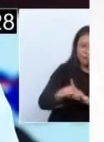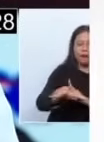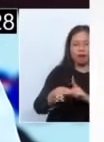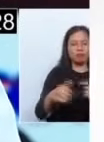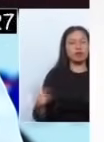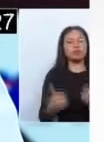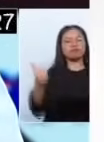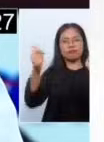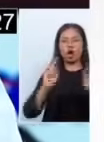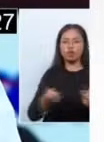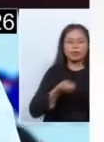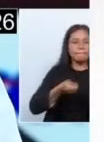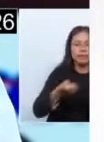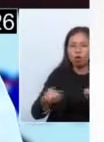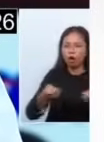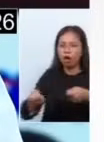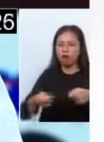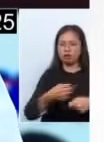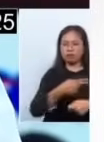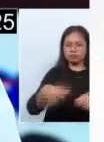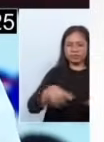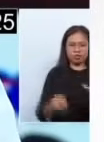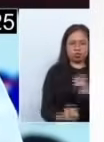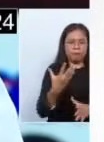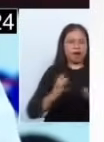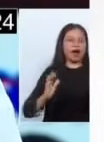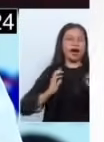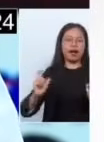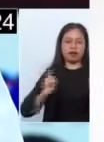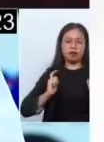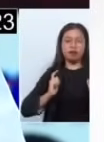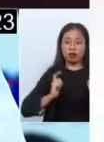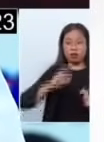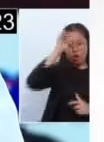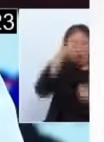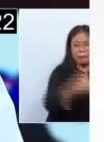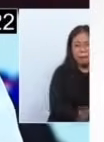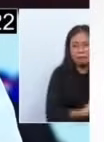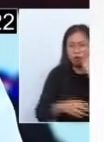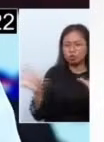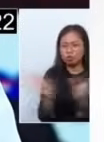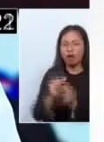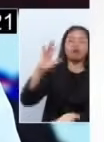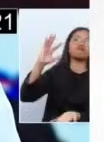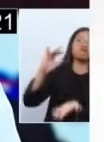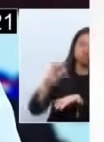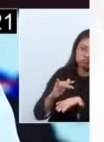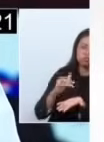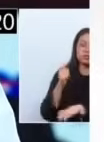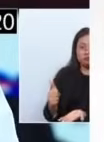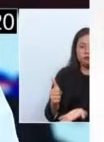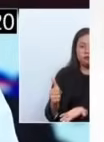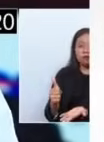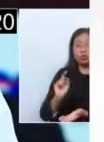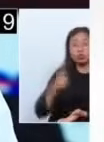kuat materi, substansi, dan kemudian bisa meyakinkan, terutama dari kelompok menengah ke atas, saya pikir juga akan memberikan impact